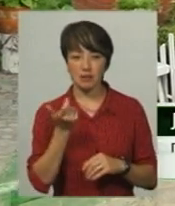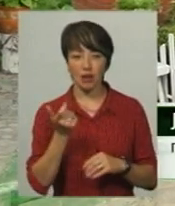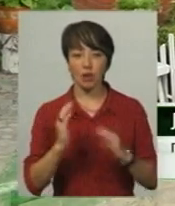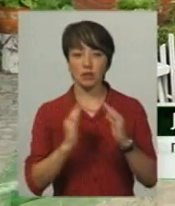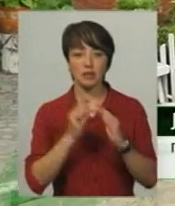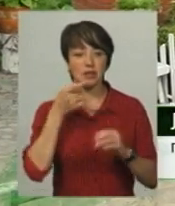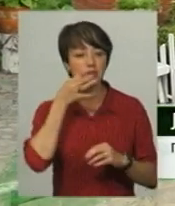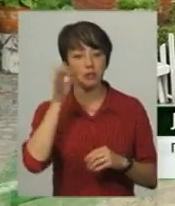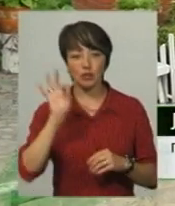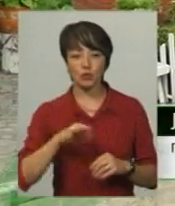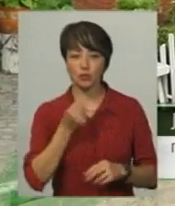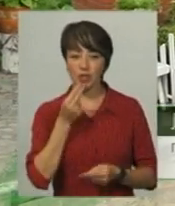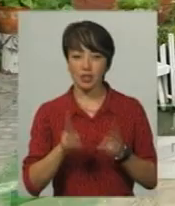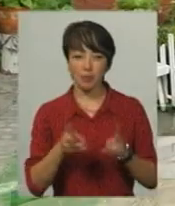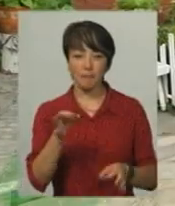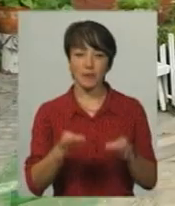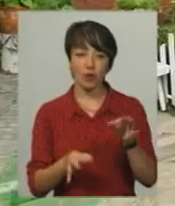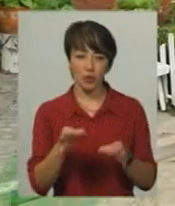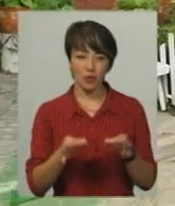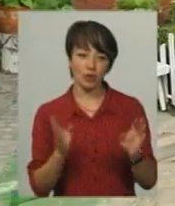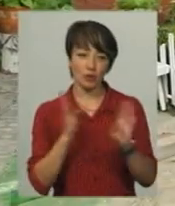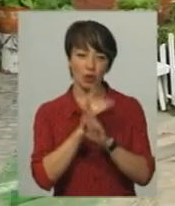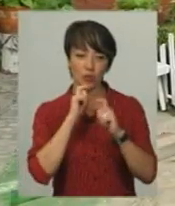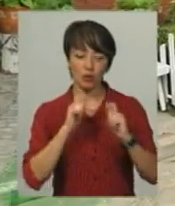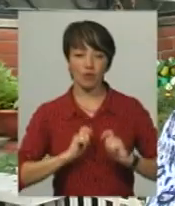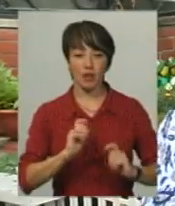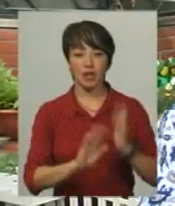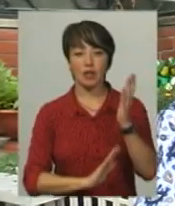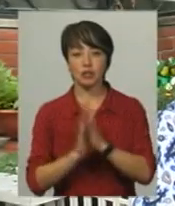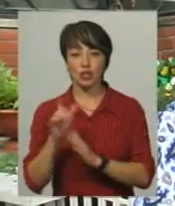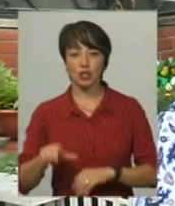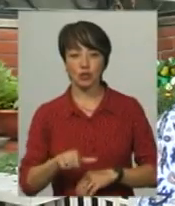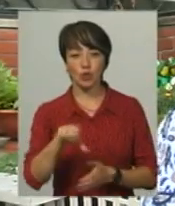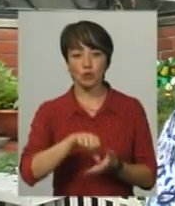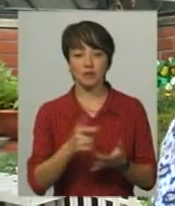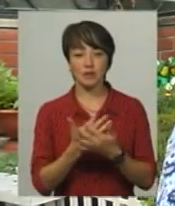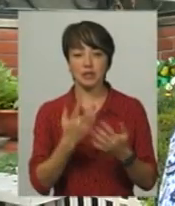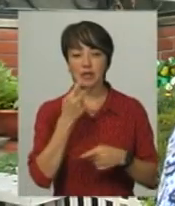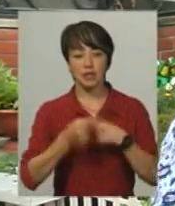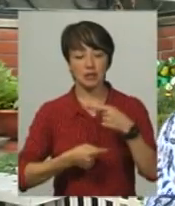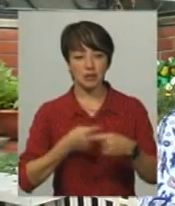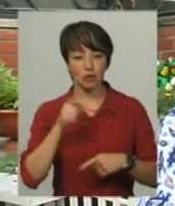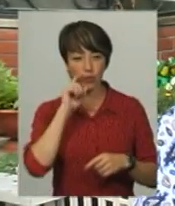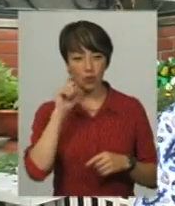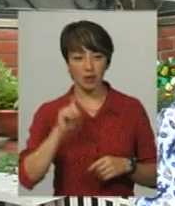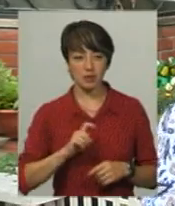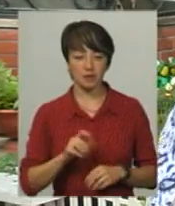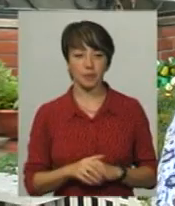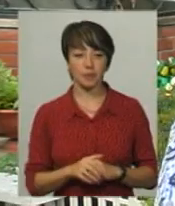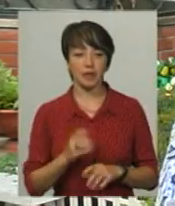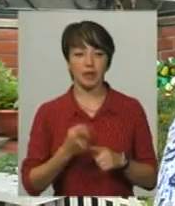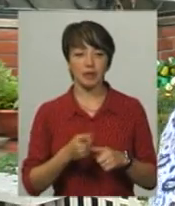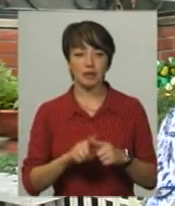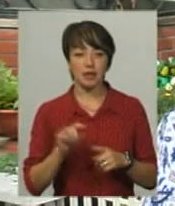смачнюща їжа і природа, яку нам доля подарувала. Ліси, річки, участь в різних традиційних обрядах українських. Це